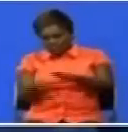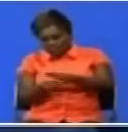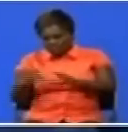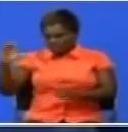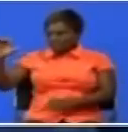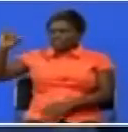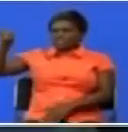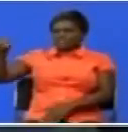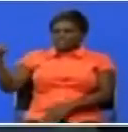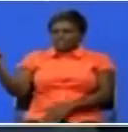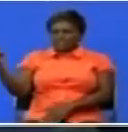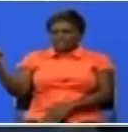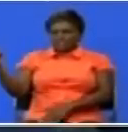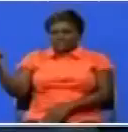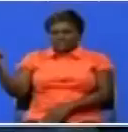Justice and